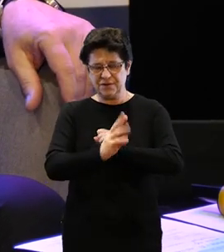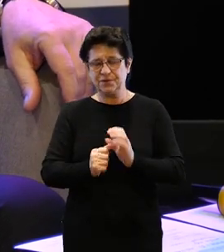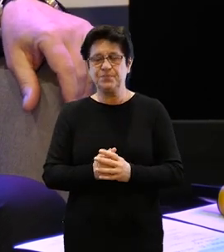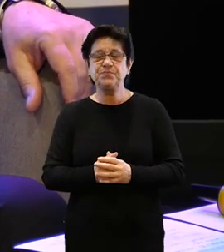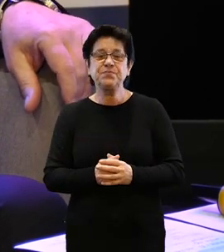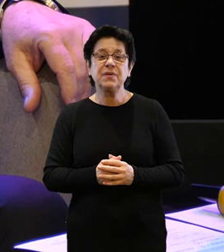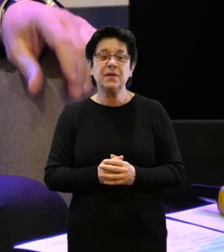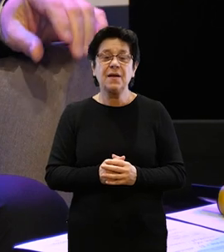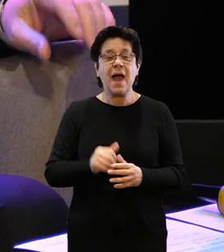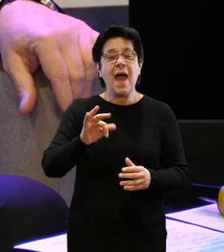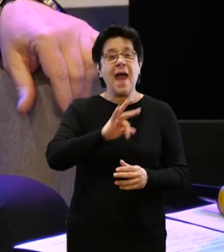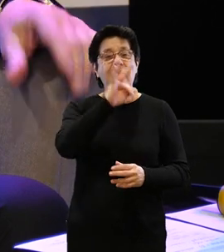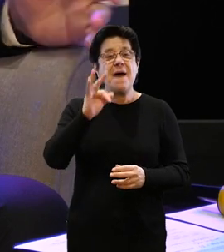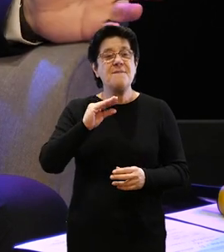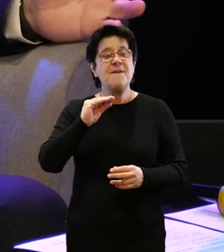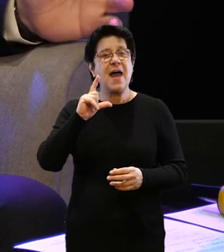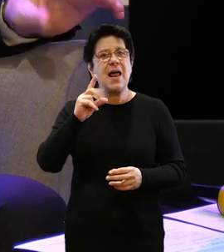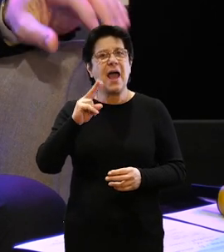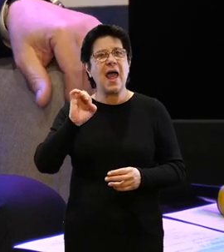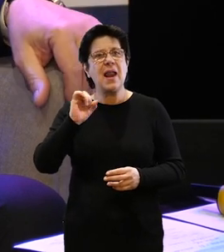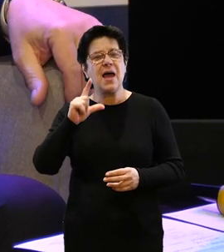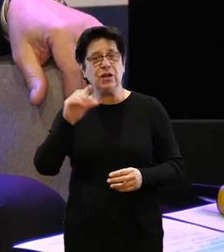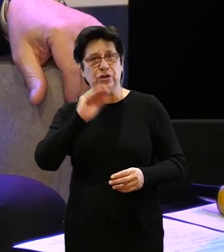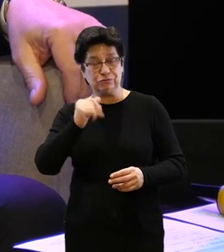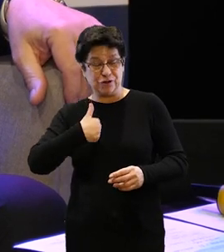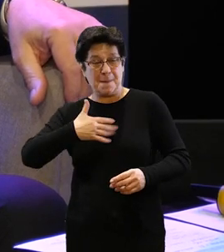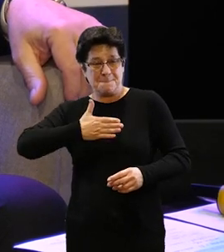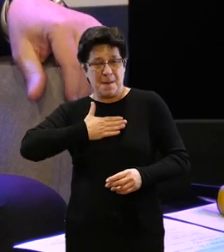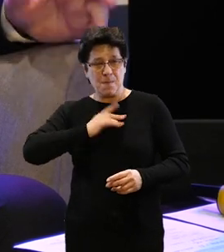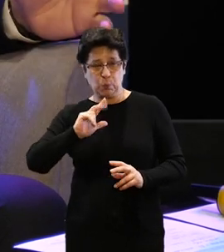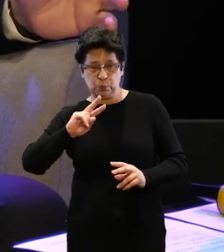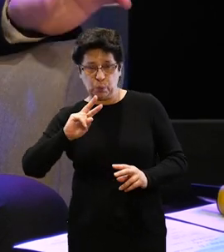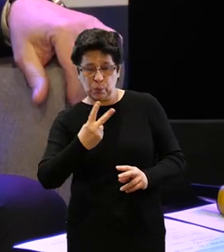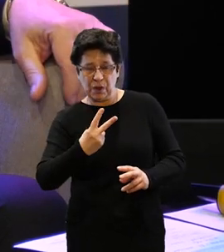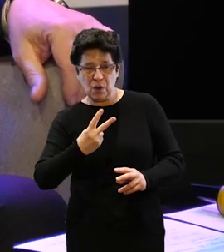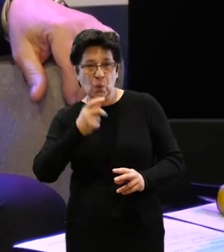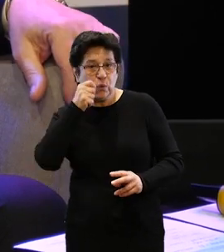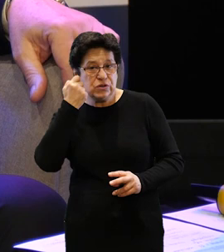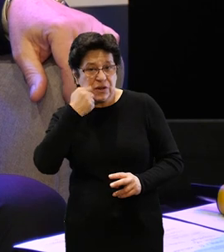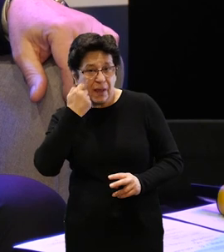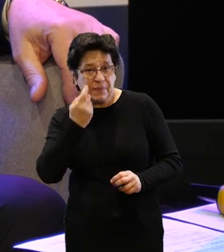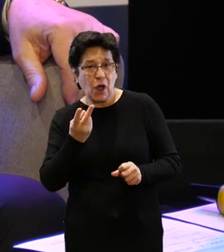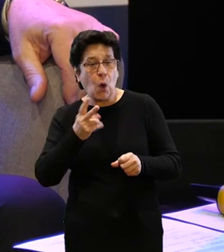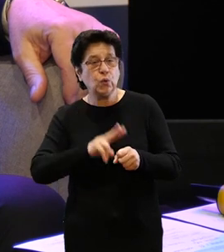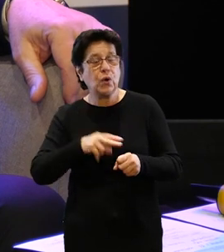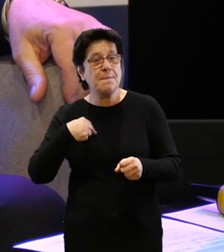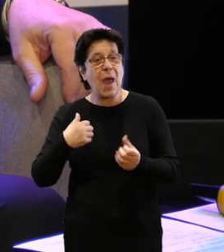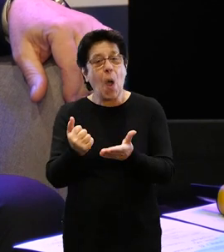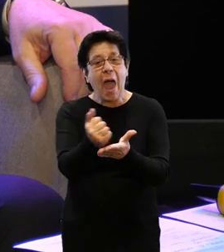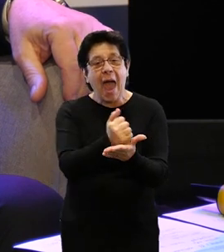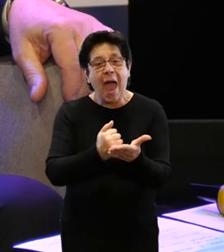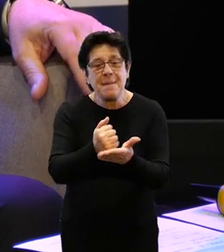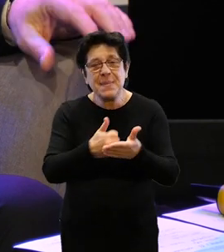felkel to było po kądzieli ale mam też drugiego dziadka który był aptekarzem